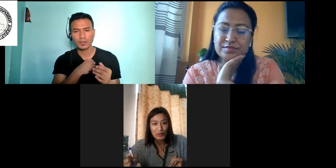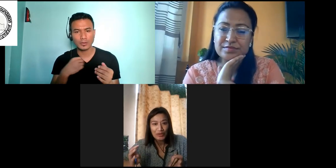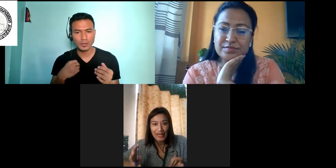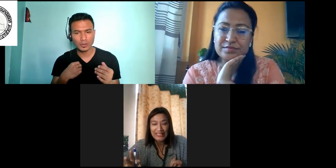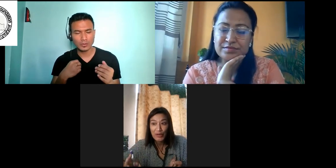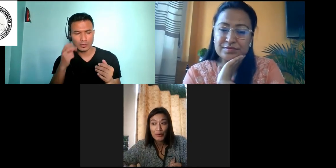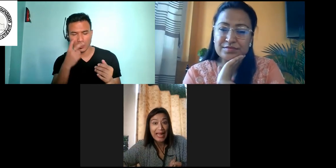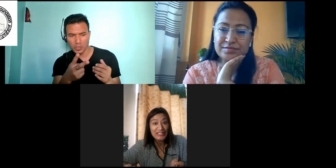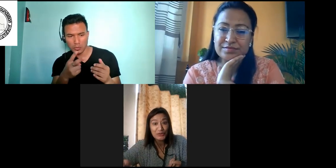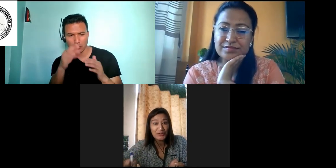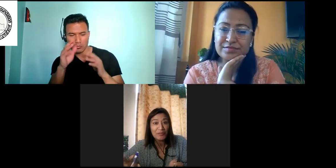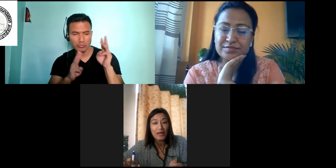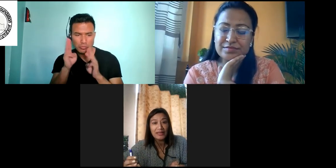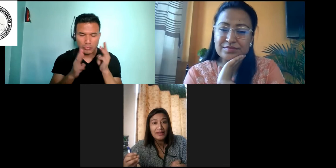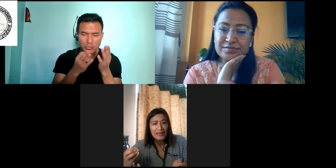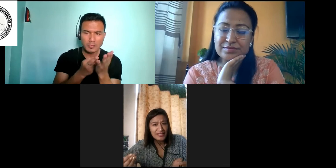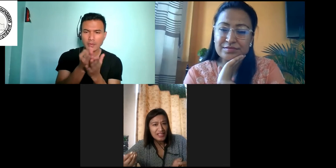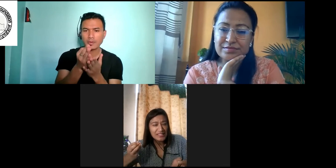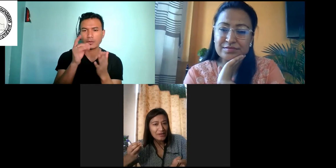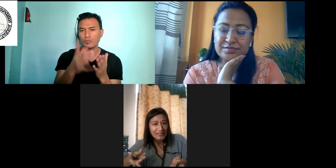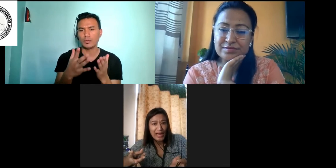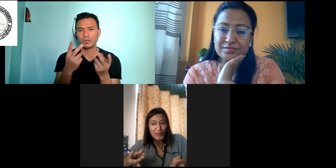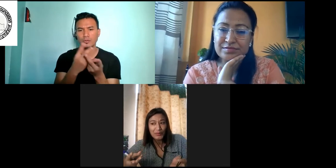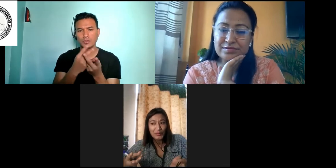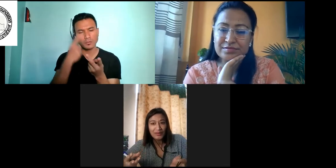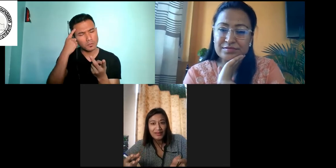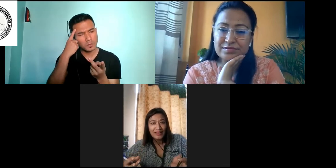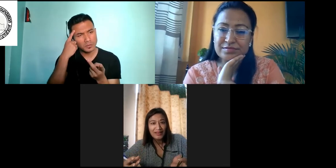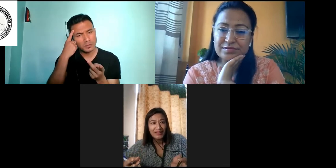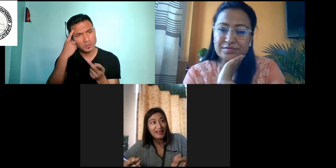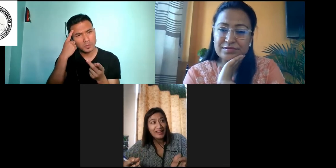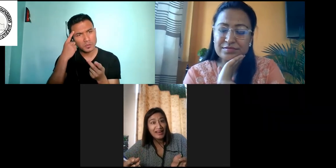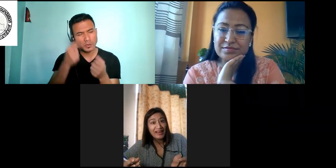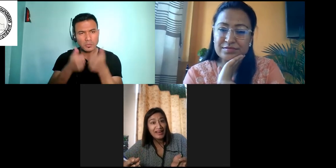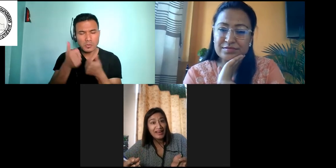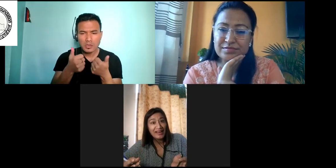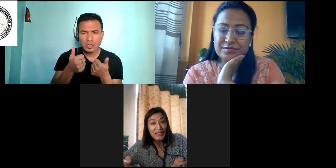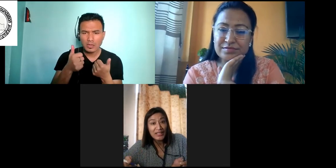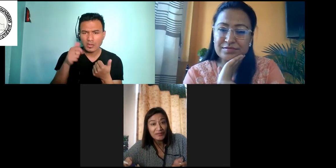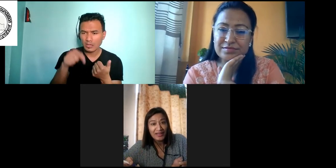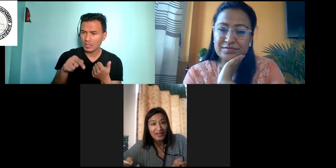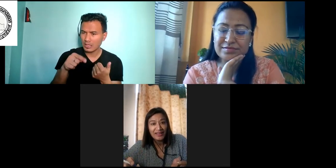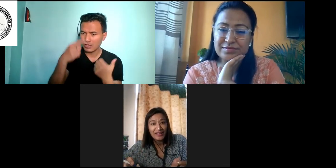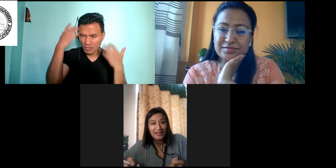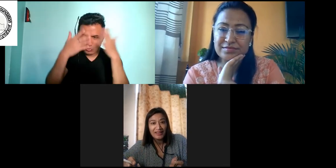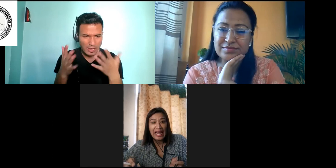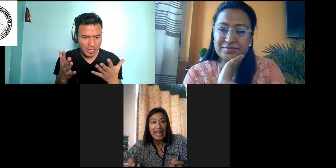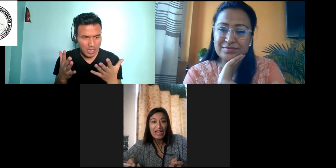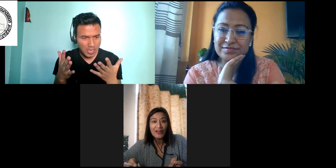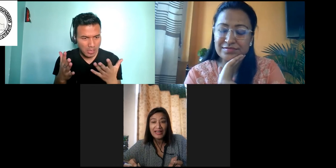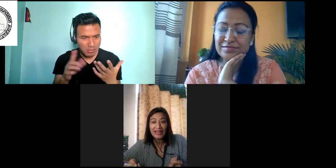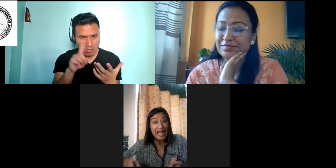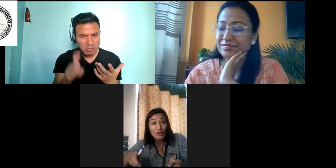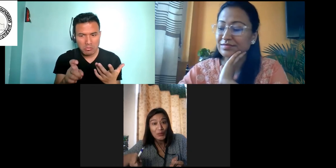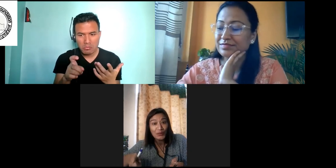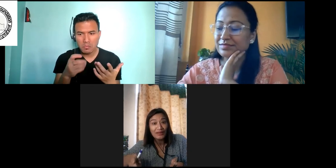अट्याकहरू, अट्याकहरू, एटिट्युड त म भन्दिनँ, जजमेन्टल अट्याकहरू, ए आज नुहाइनौ तिमी,